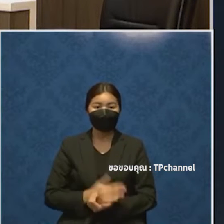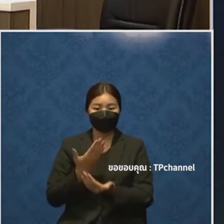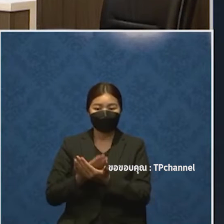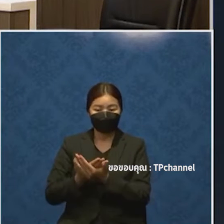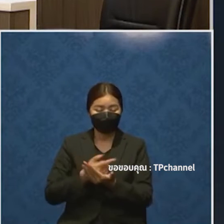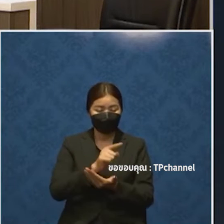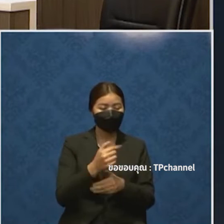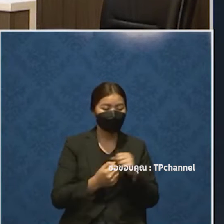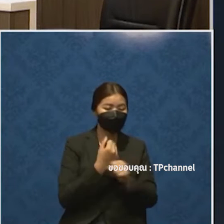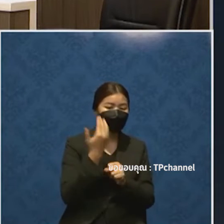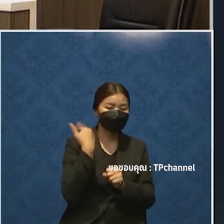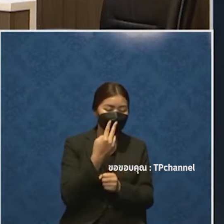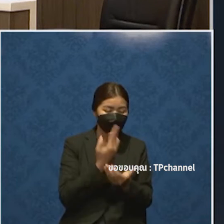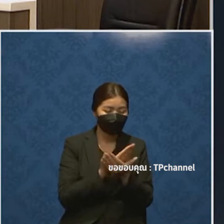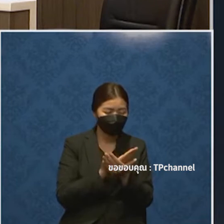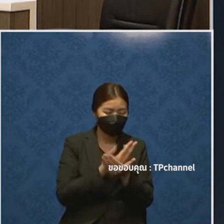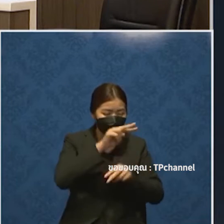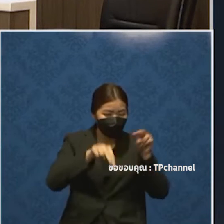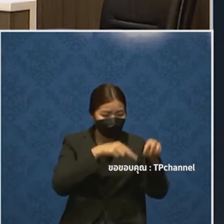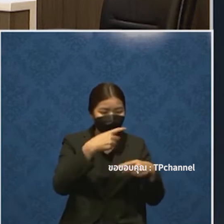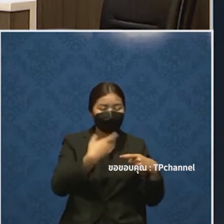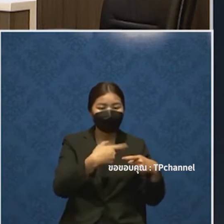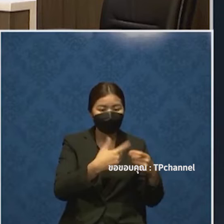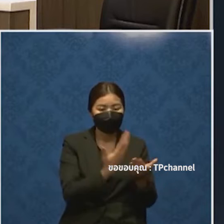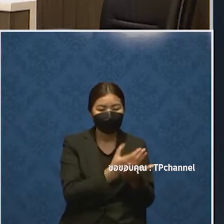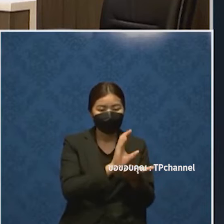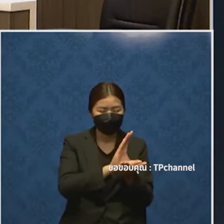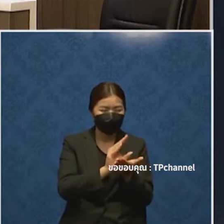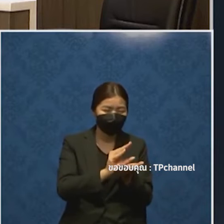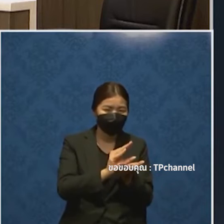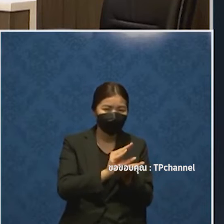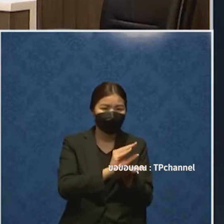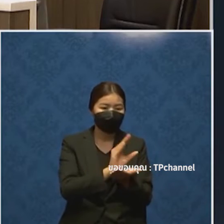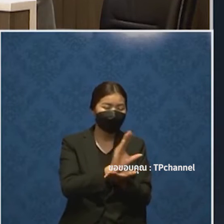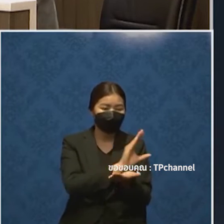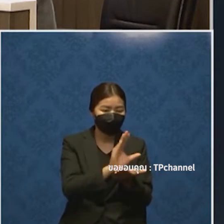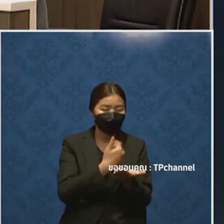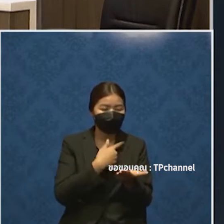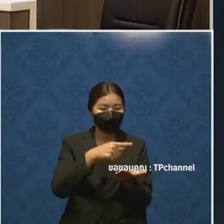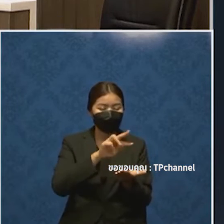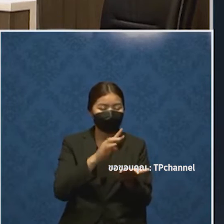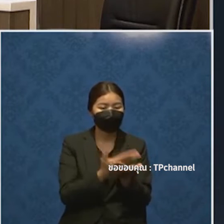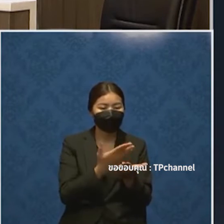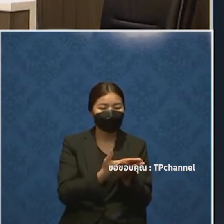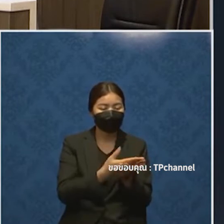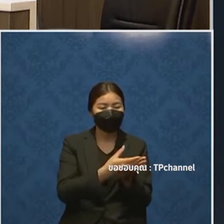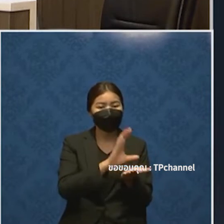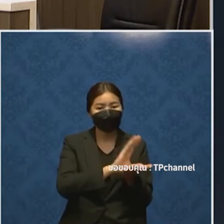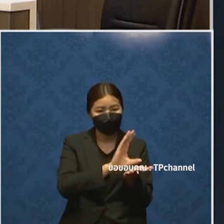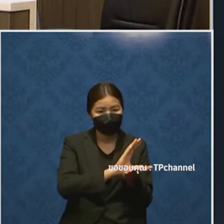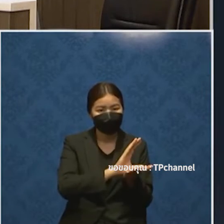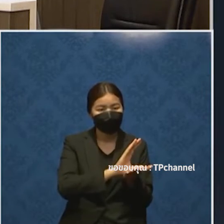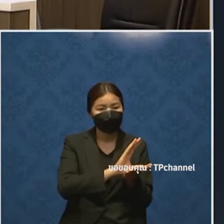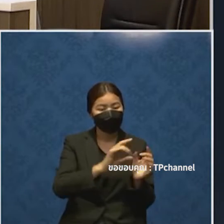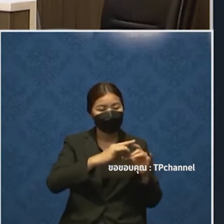ไม่ได้จะทำให้งบลงทุนเนี่ยมินเมต่อการผิดพรบวินัยการเงินการคลังแล้วก็ชี้ให้เห็น